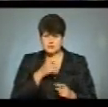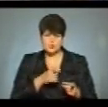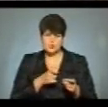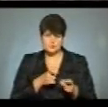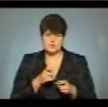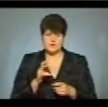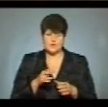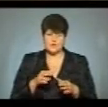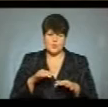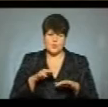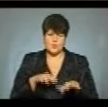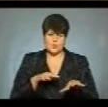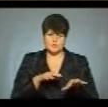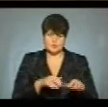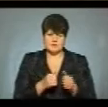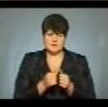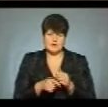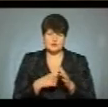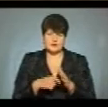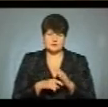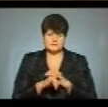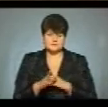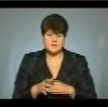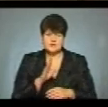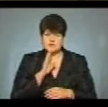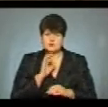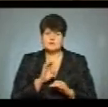обстрілу колони поблизу аеропорту Донецька. Жінка